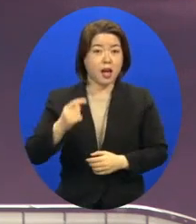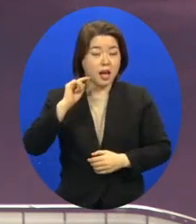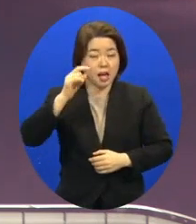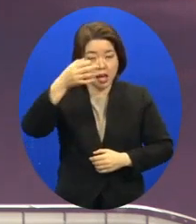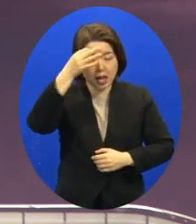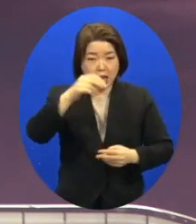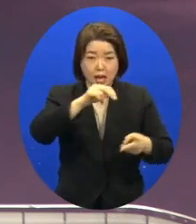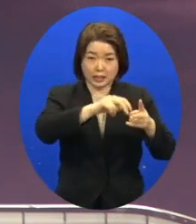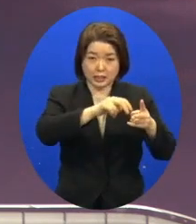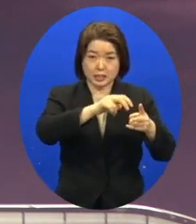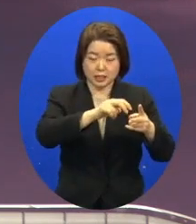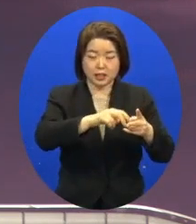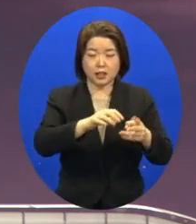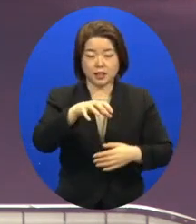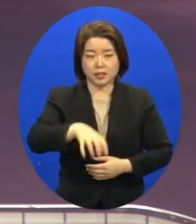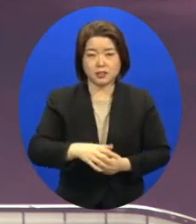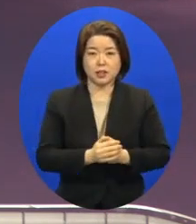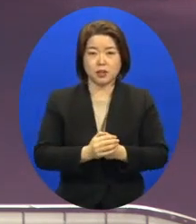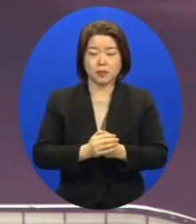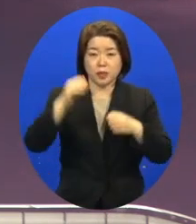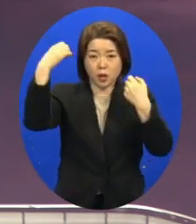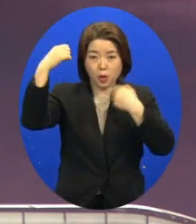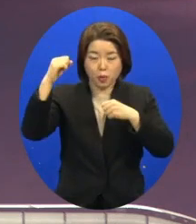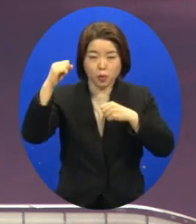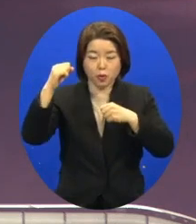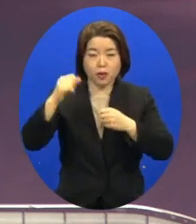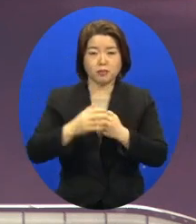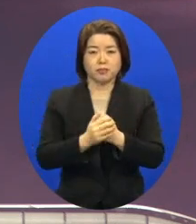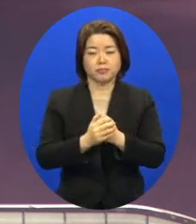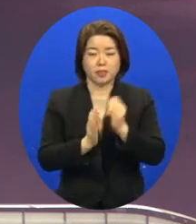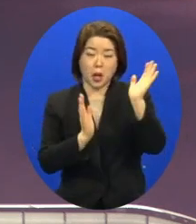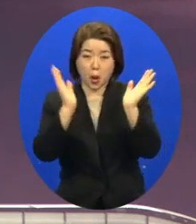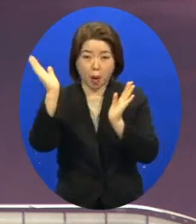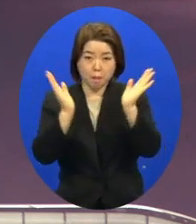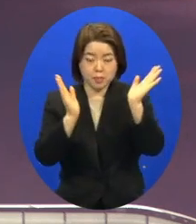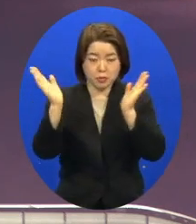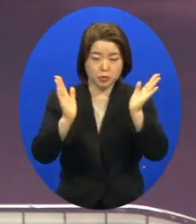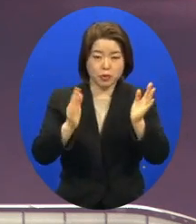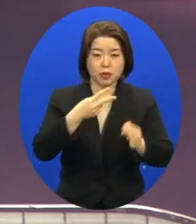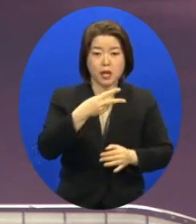아트센터에서 공연하는 뮤지컬 더 북을 보았습니다.